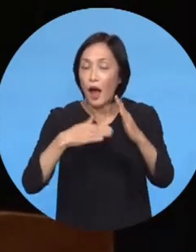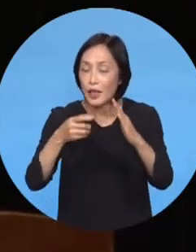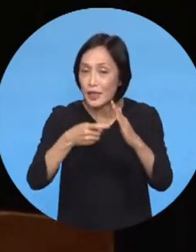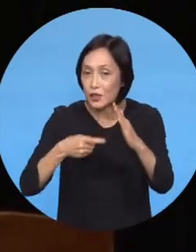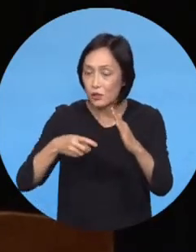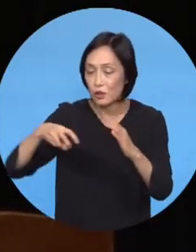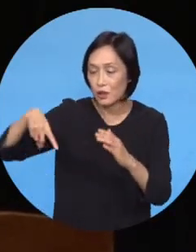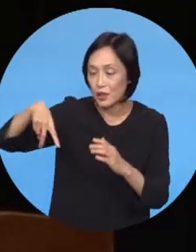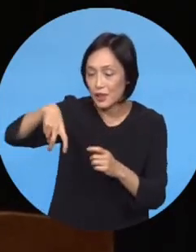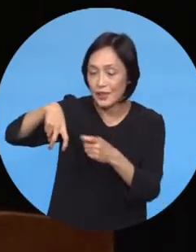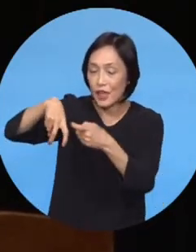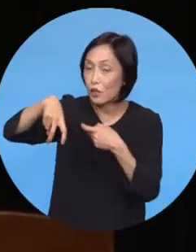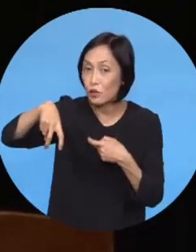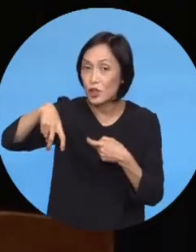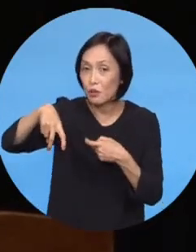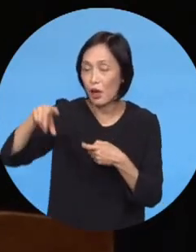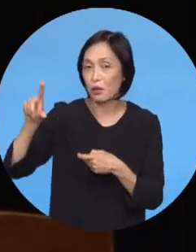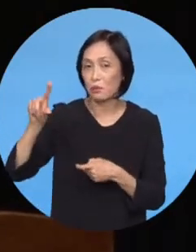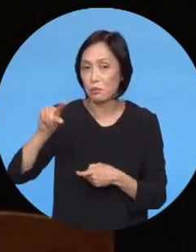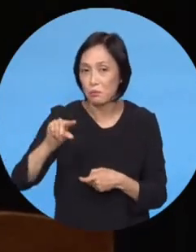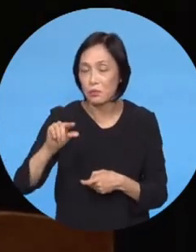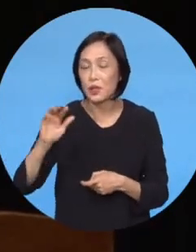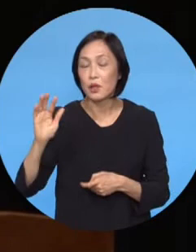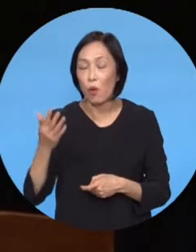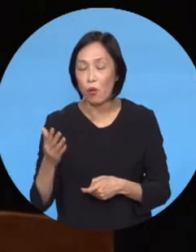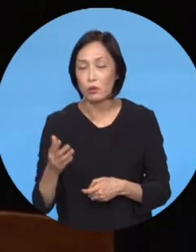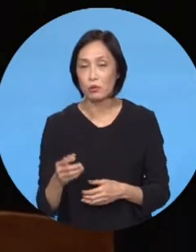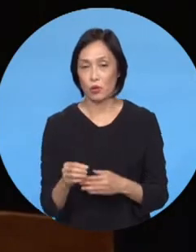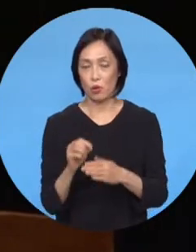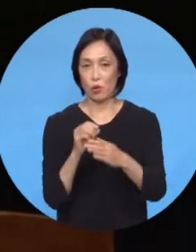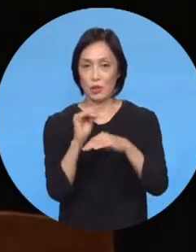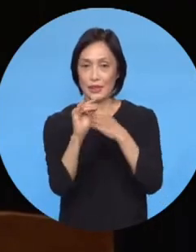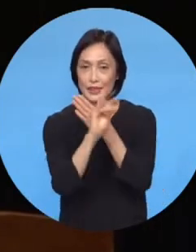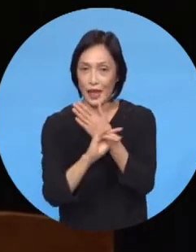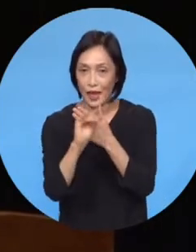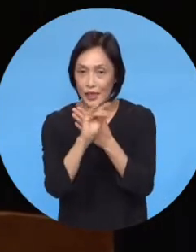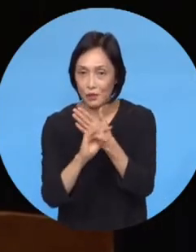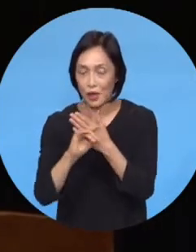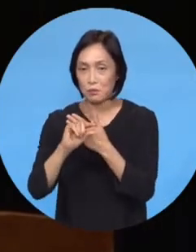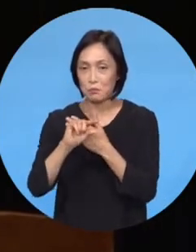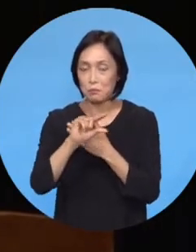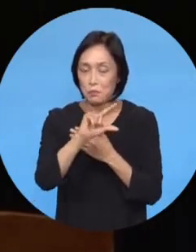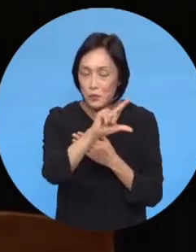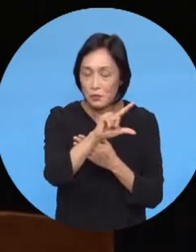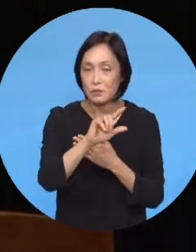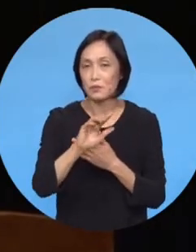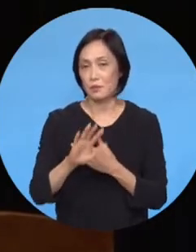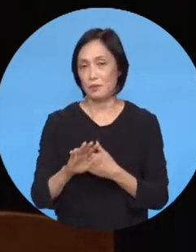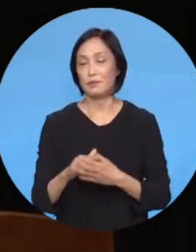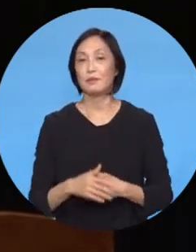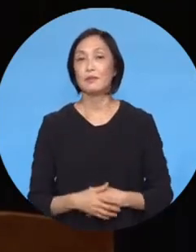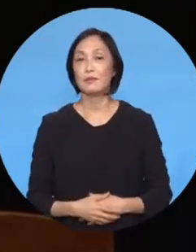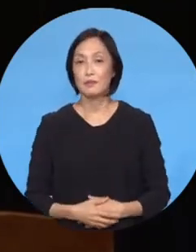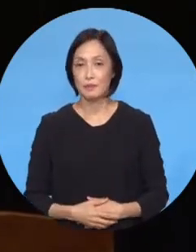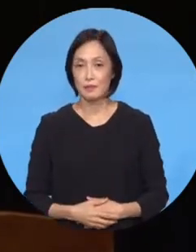は減少傾向にあるんですけれども、この特殊詐欺は増加傾向にあるということでござい